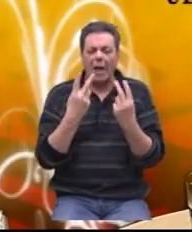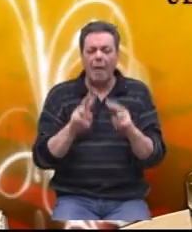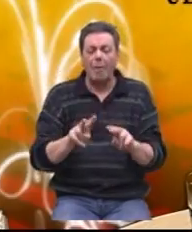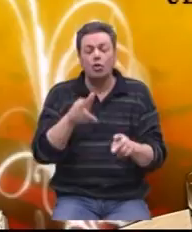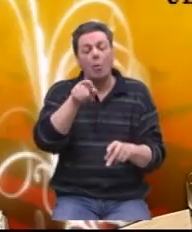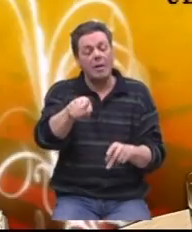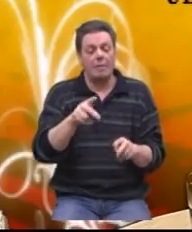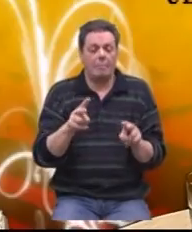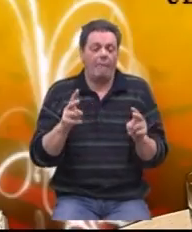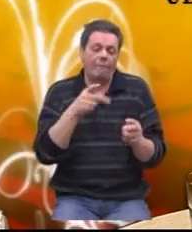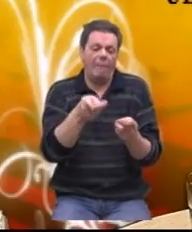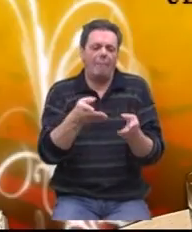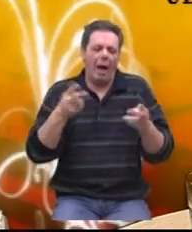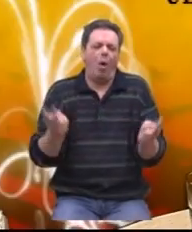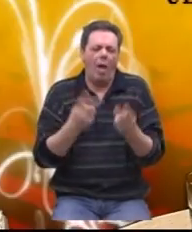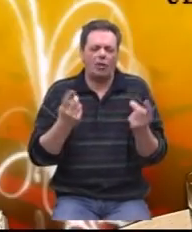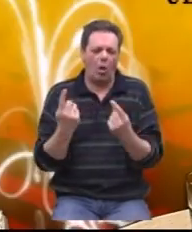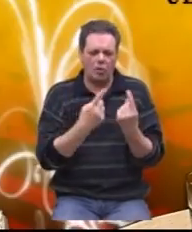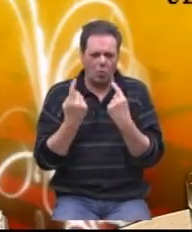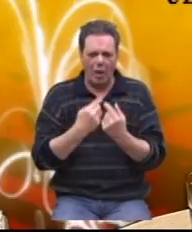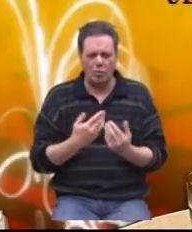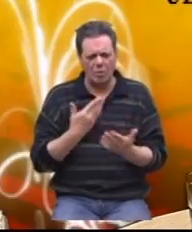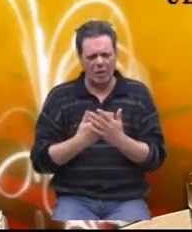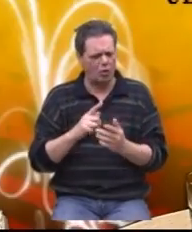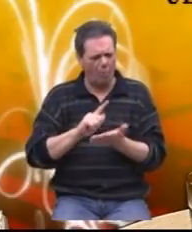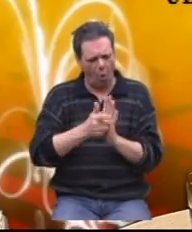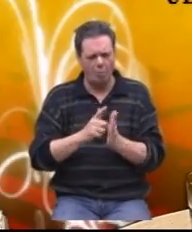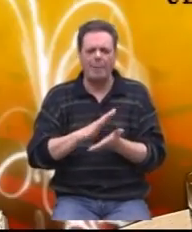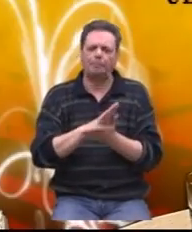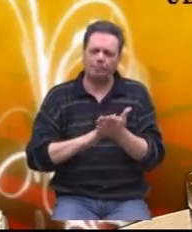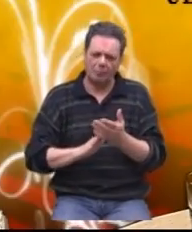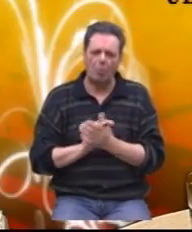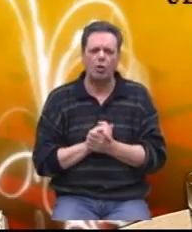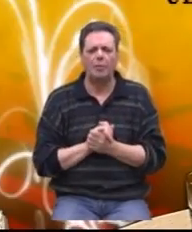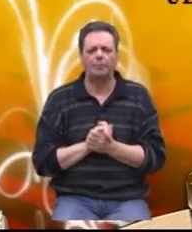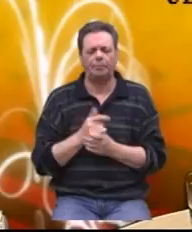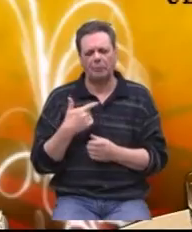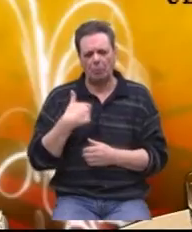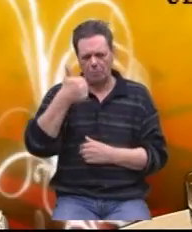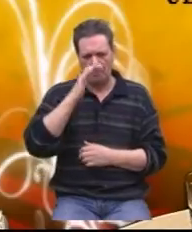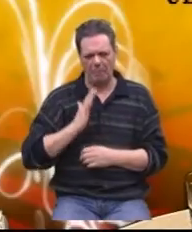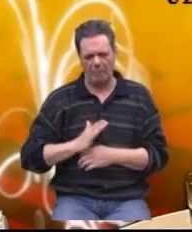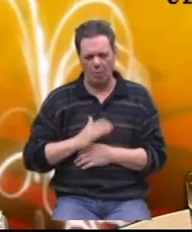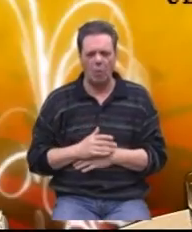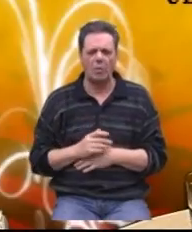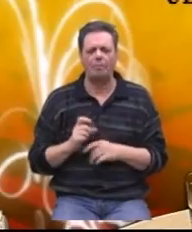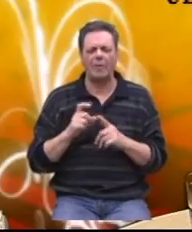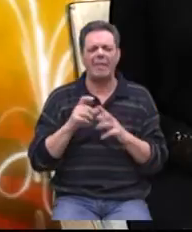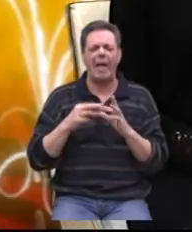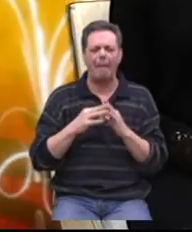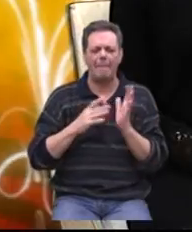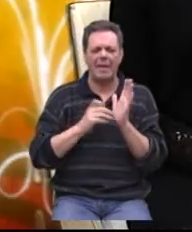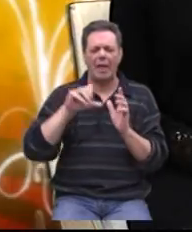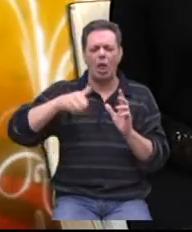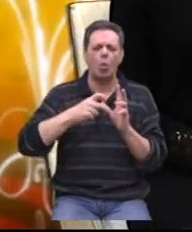bi ti olakšalo situaciju. Zato ćemo mi odmah početi sa mojim prvim gostom, Damirom Jukicom, koji